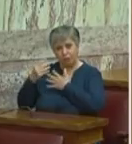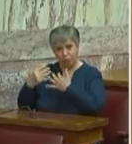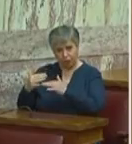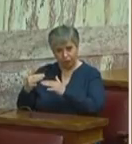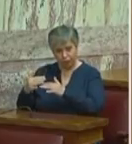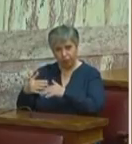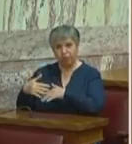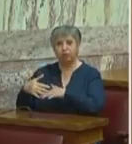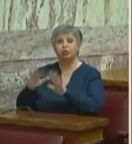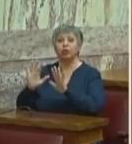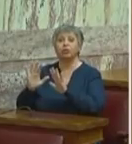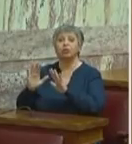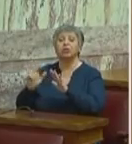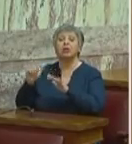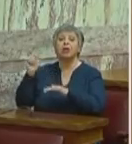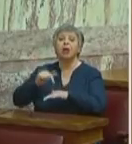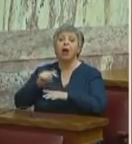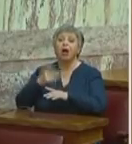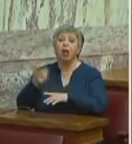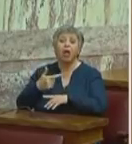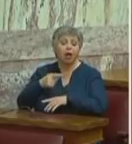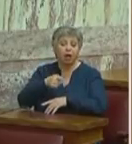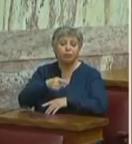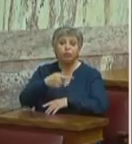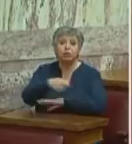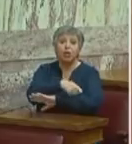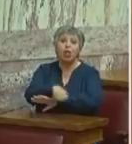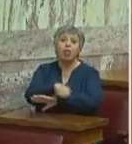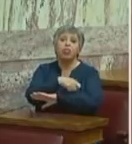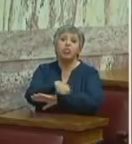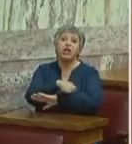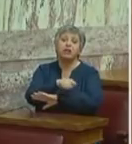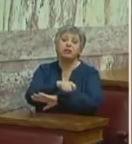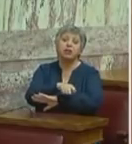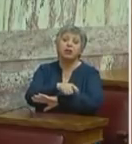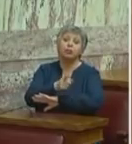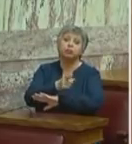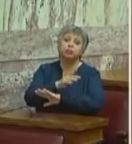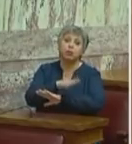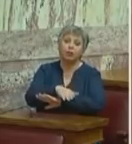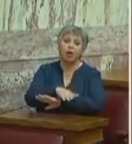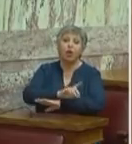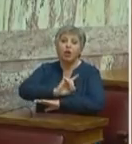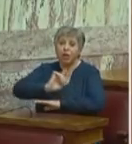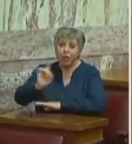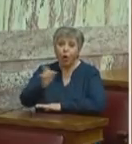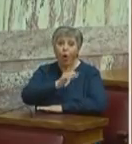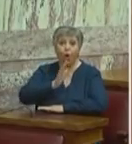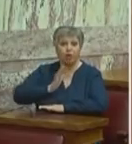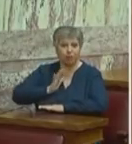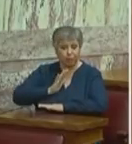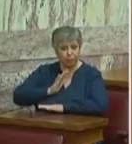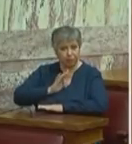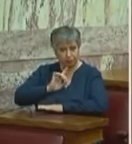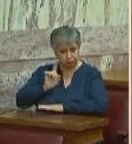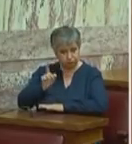συνήθη δικαιοδοσία των κοινών ποινικών δικαστηρίων στα οποία υπάγονται όλοι οι πολίτες ακόμα και